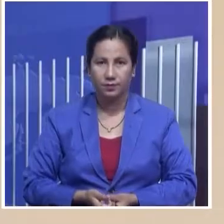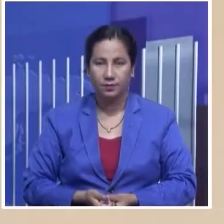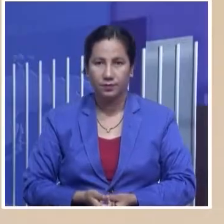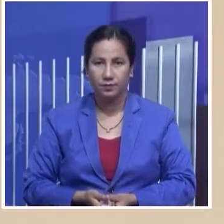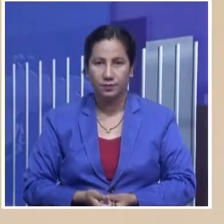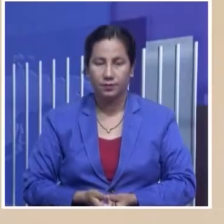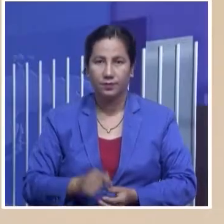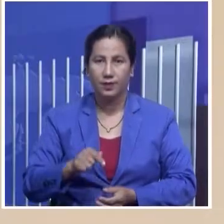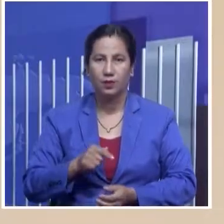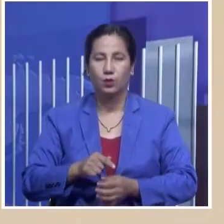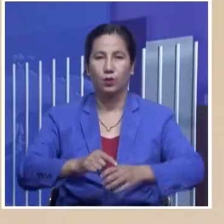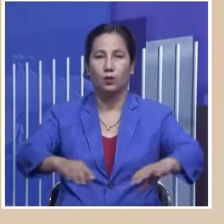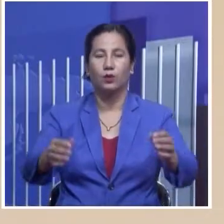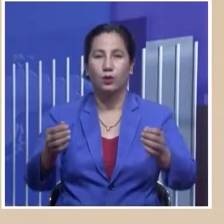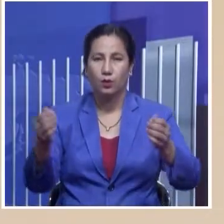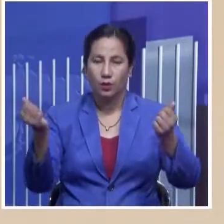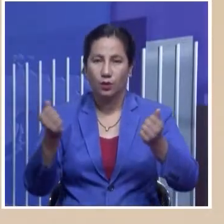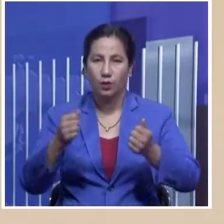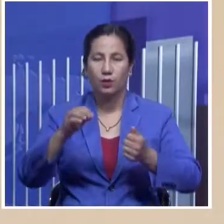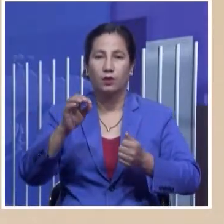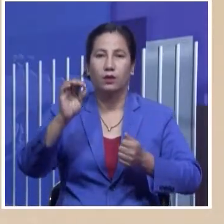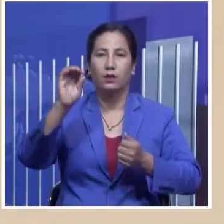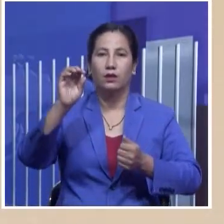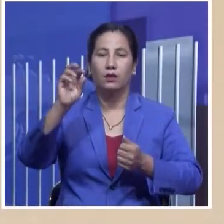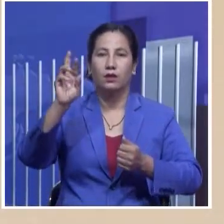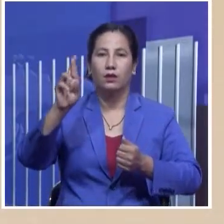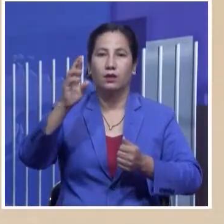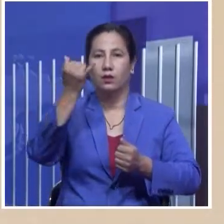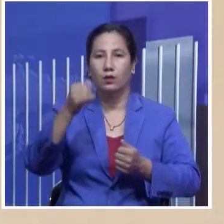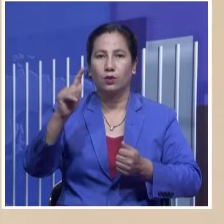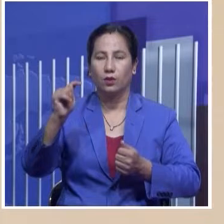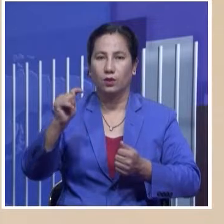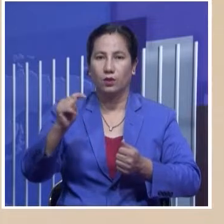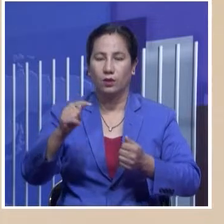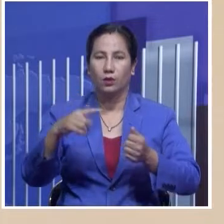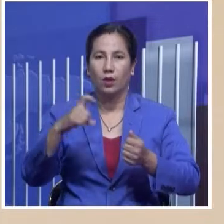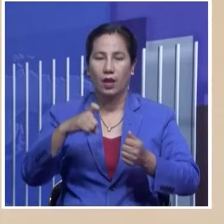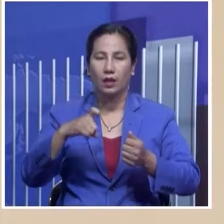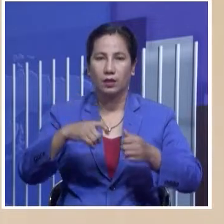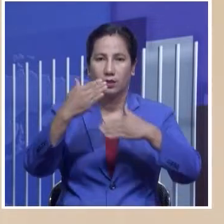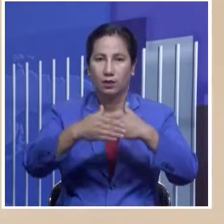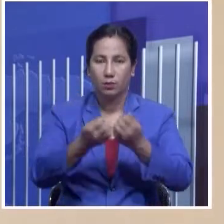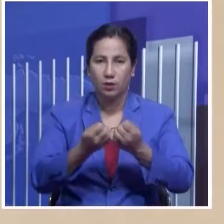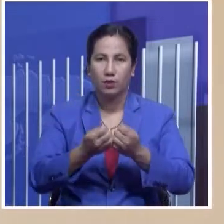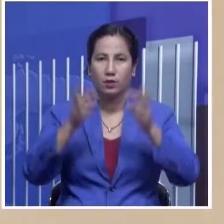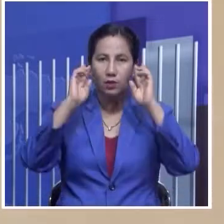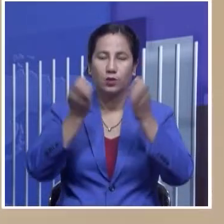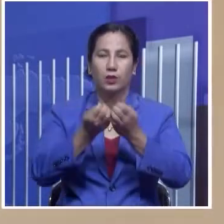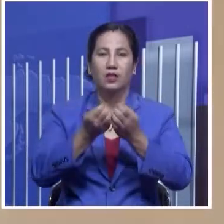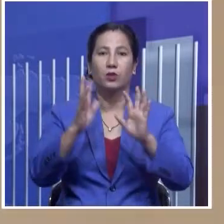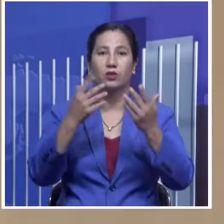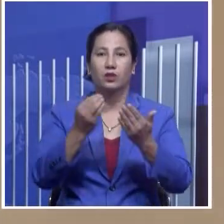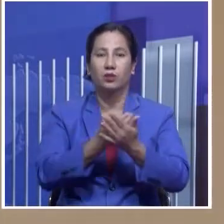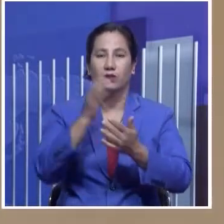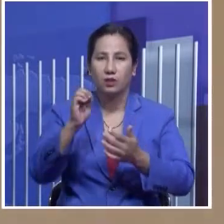यसको रोकथामको लागि चाहिँ तत्काल अब होइन तटबन्ध निर्माण गर्ने कुरा जुन छ त्यसको सुरक्षा कसरी गर्न सकिन्छ भन्ने विषयमा